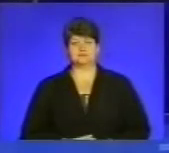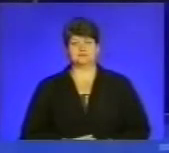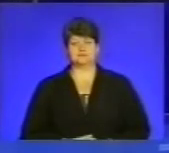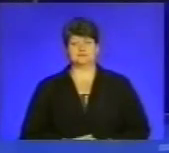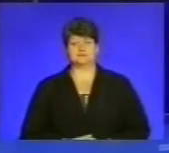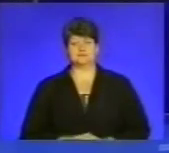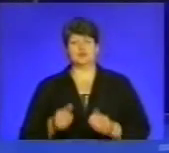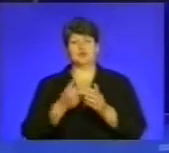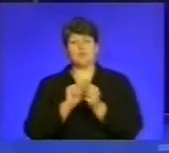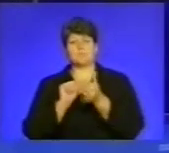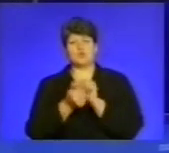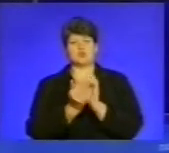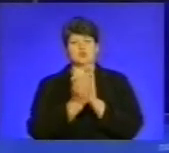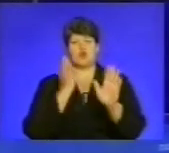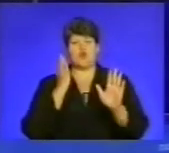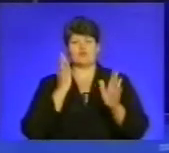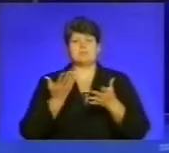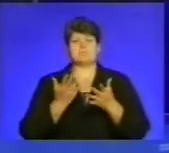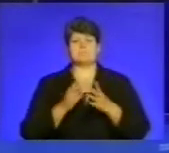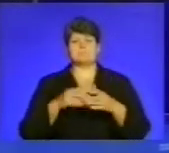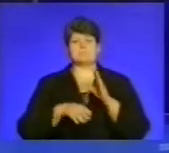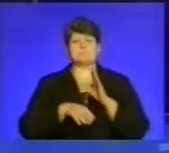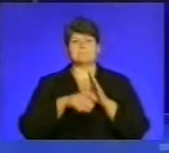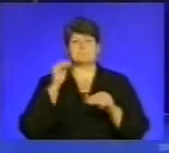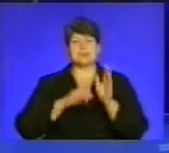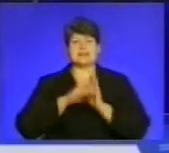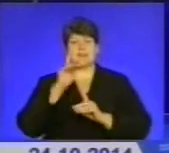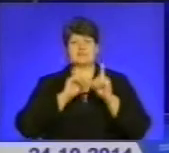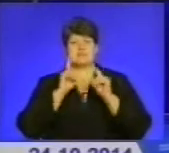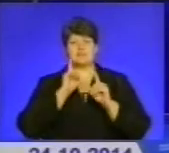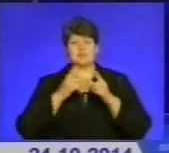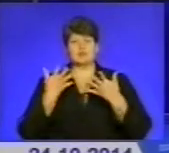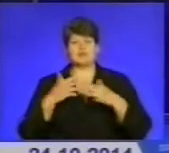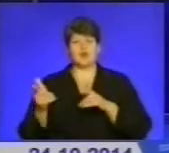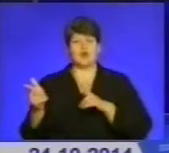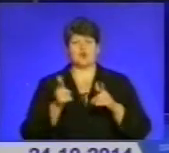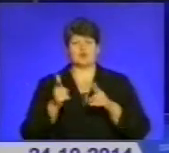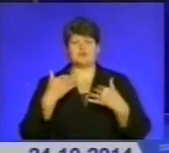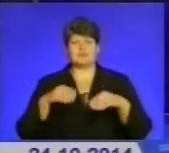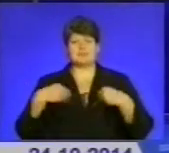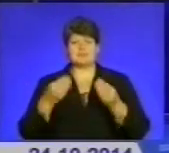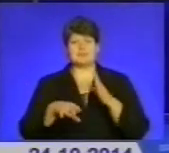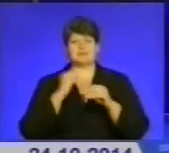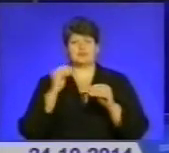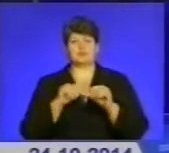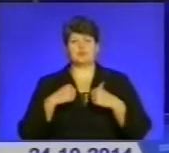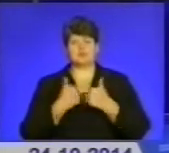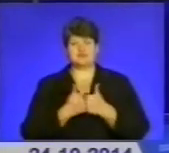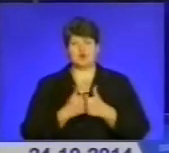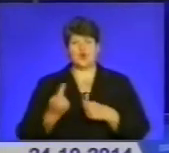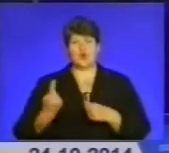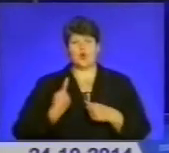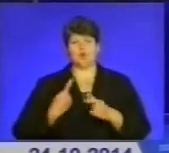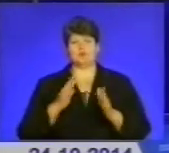До позачергових парламентських виборів на Тернопільщині готові. Надруковані списки виборців вже передали виборчим комісіям. Охорону громадського порядку у день